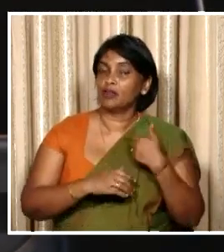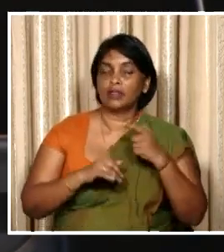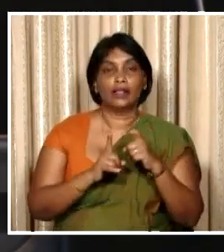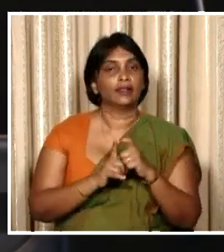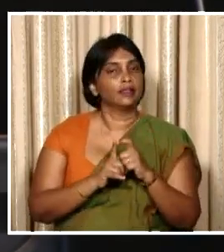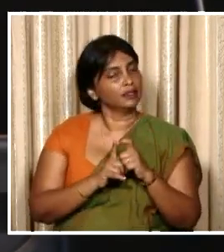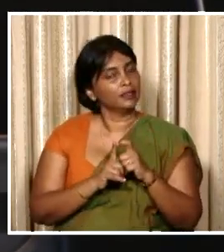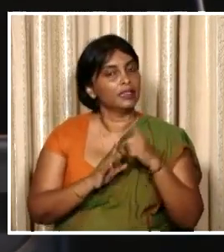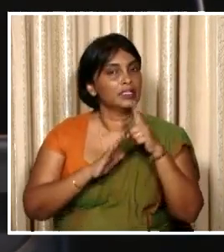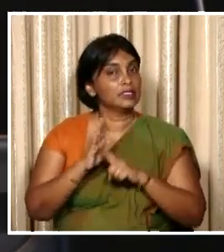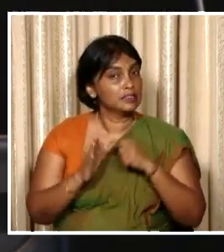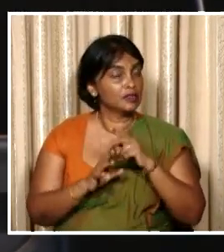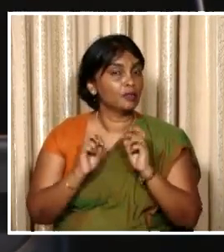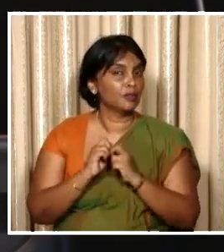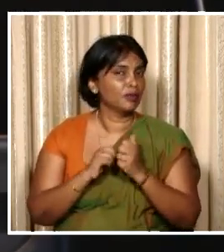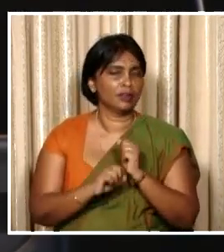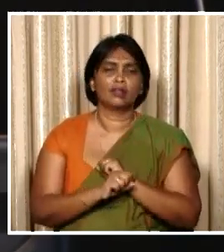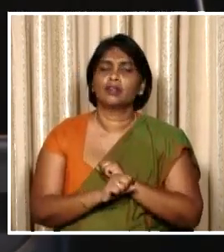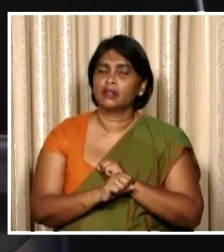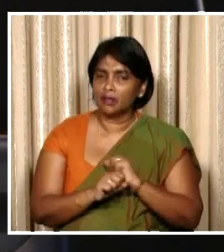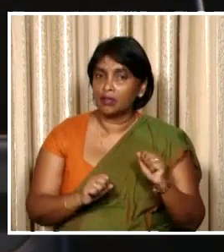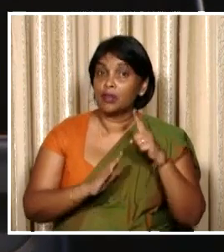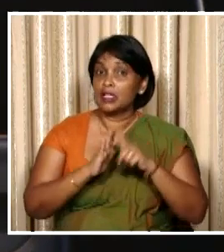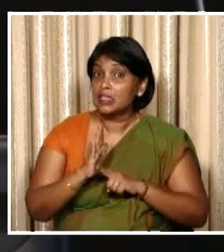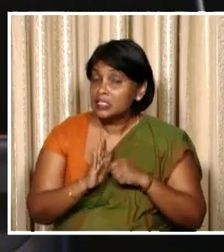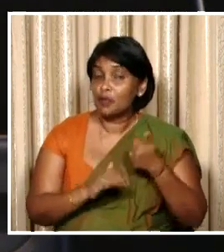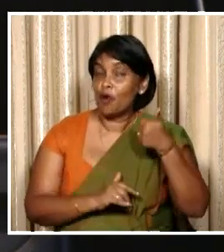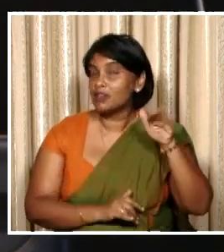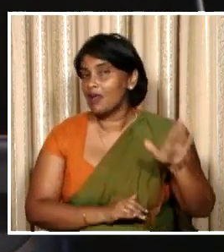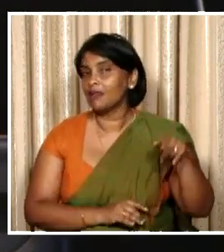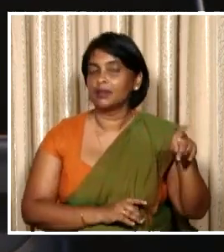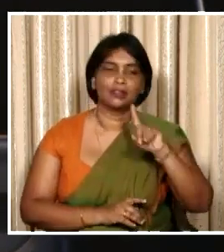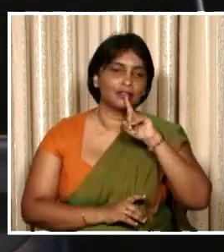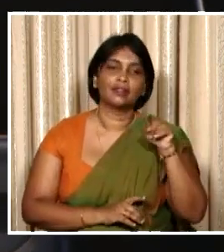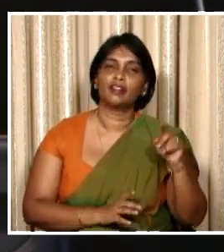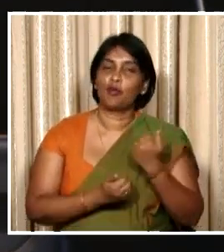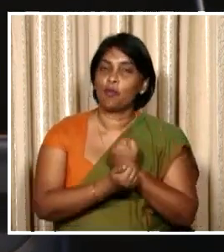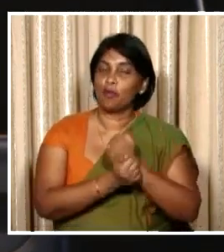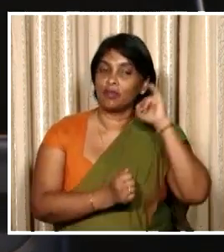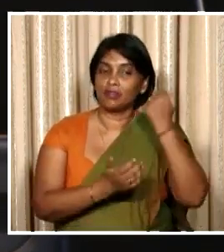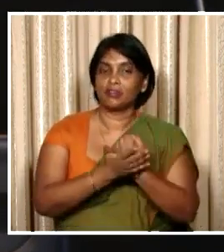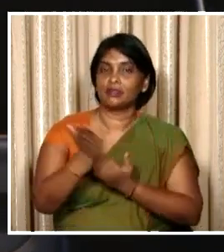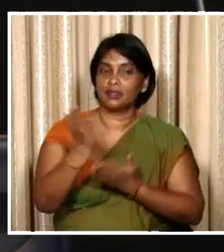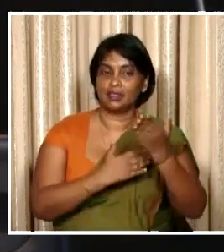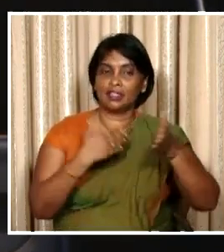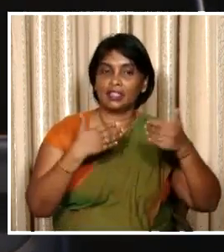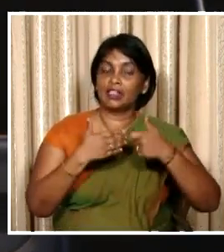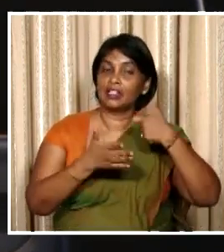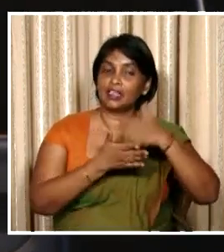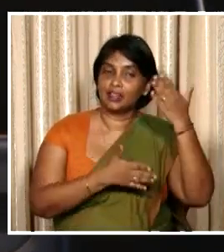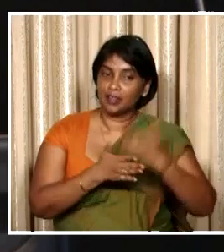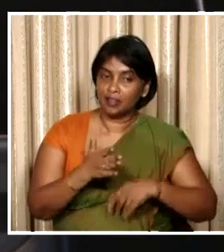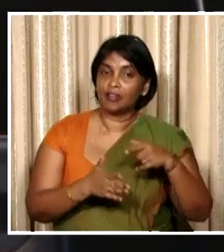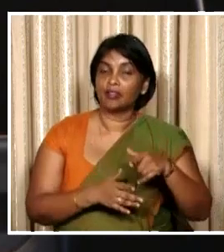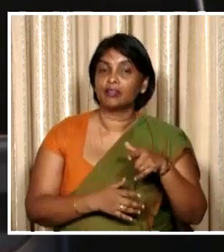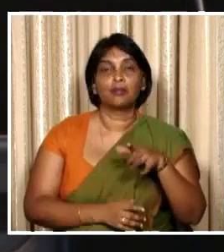අධ්‍යක්ෂක ජමීල්ගේ ගැටලුවක් නැති බව ජමීල් හොඳ ළමයෙක් බව සඳහන් කරමින් පොලිස්පතිට යොමු කළ වාර්තාව සහ එය